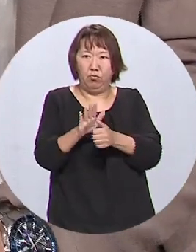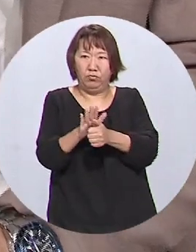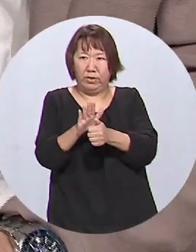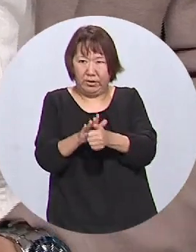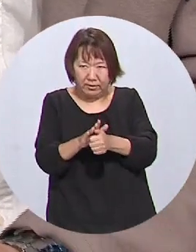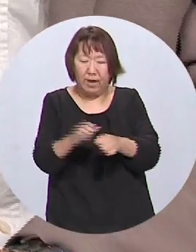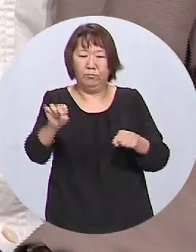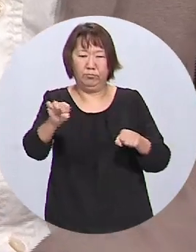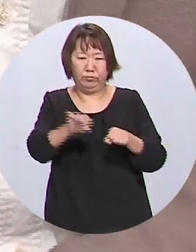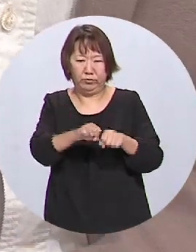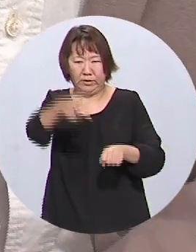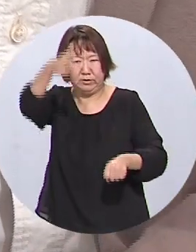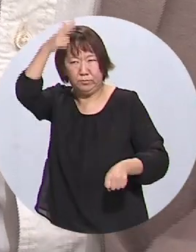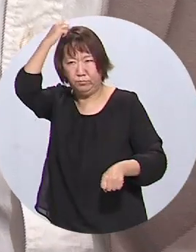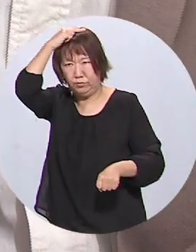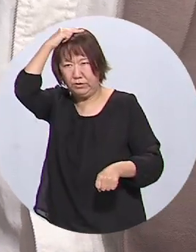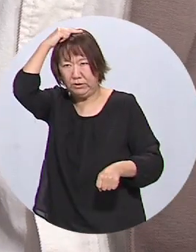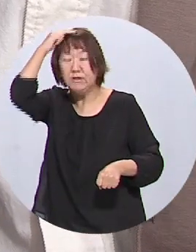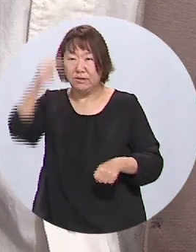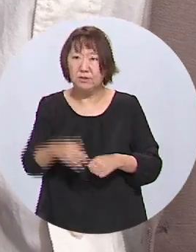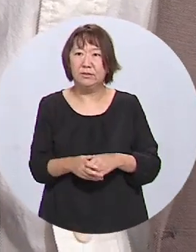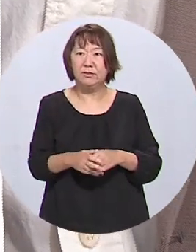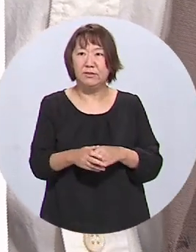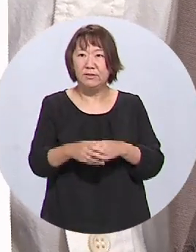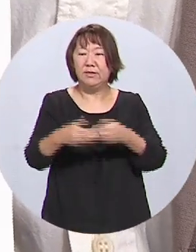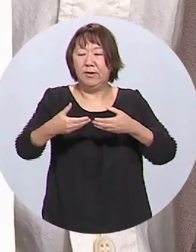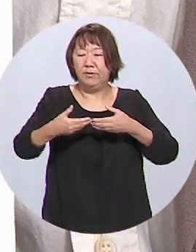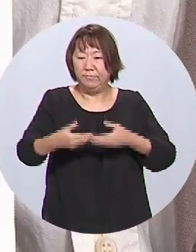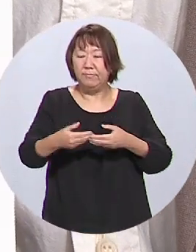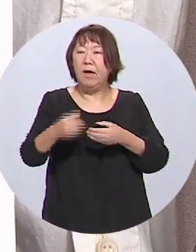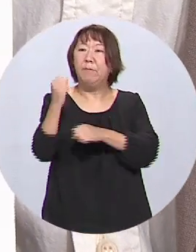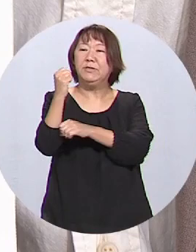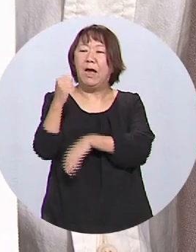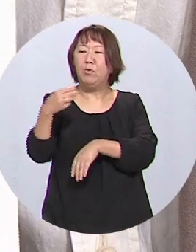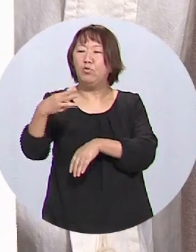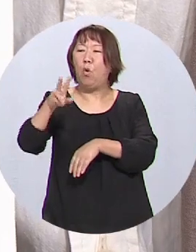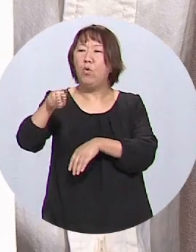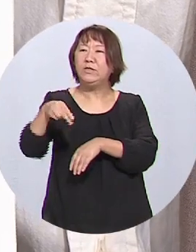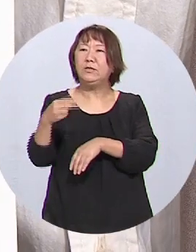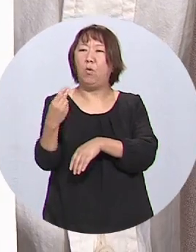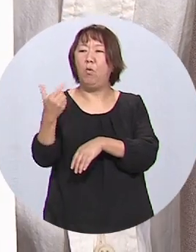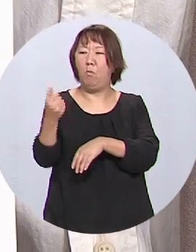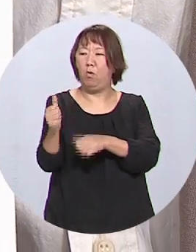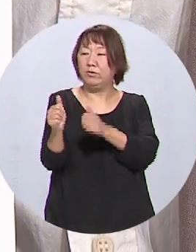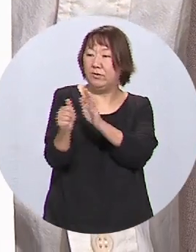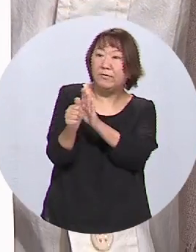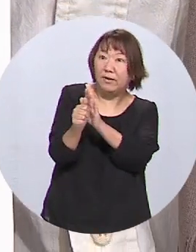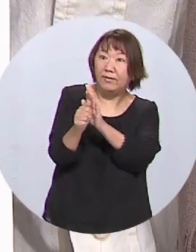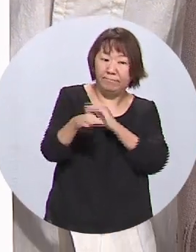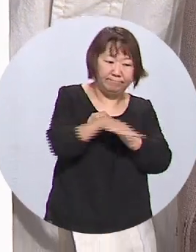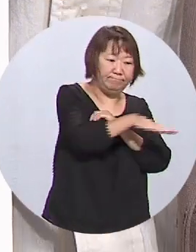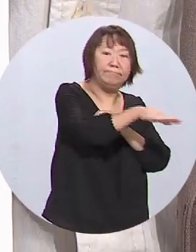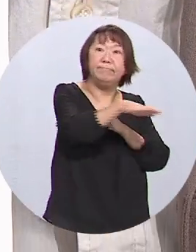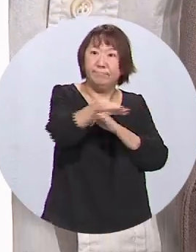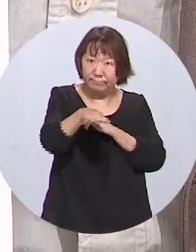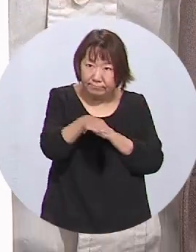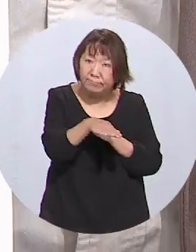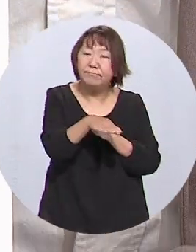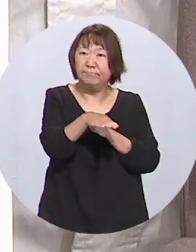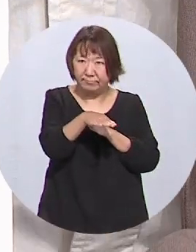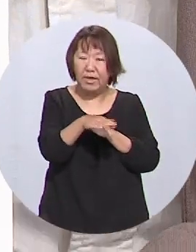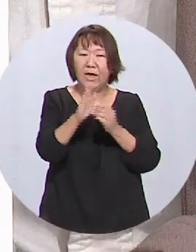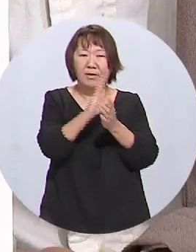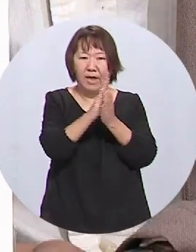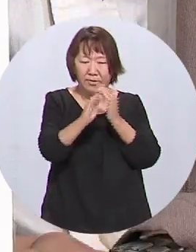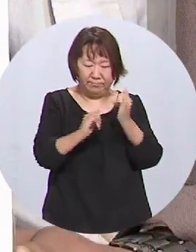士、鎌倉幕府の創立者である源頼朝を支えた畠山重忠や比企氏といった県